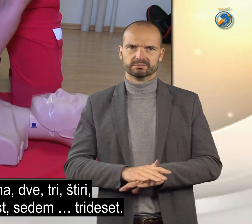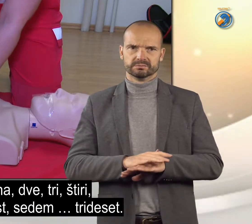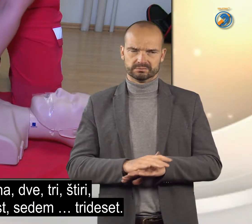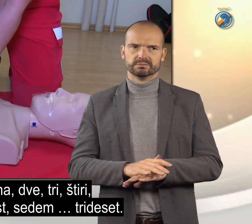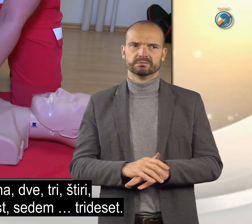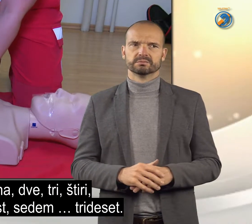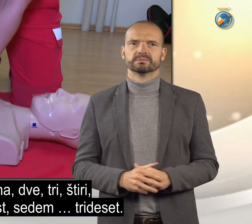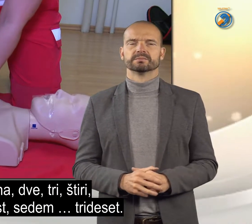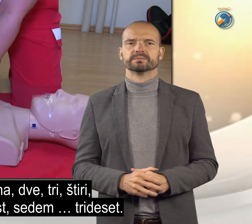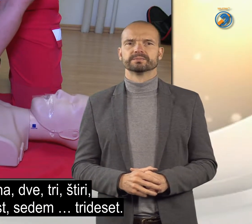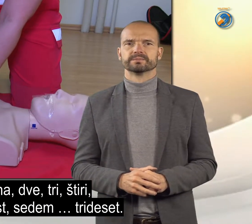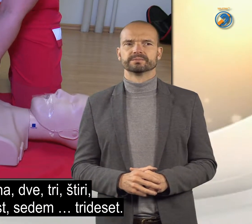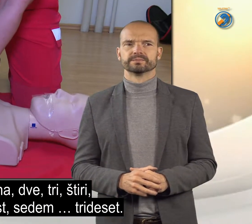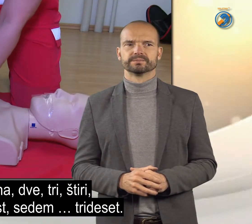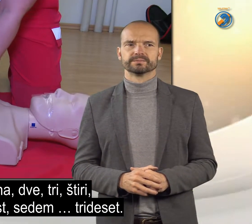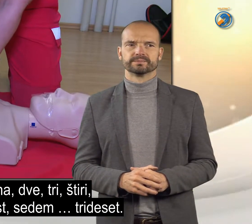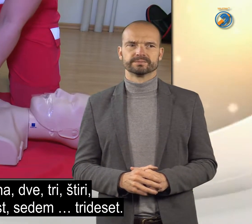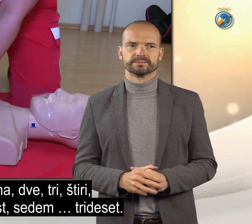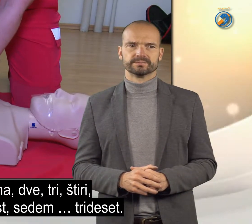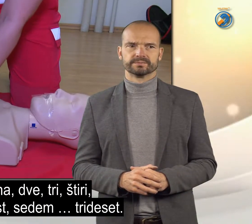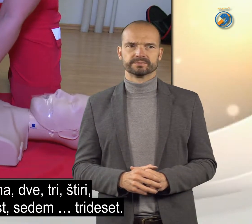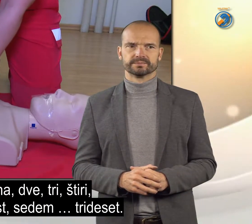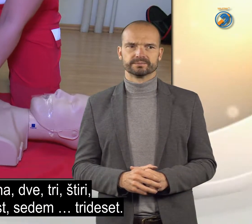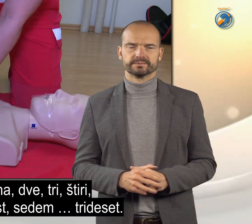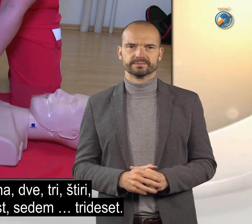10, 11,